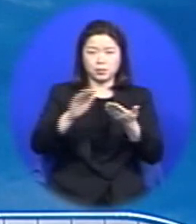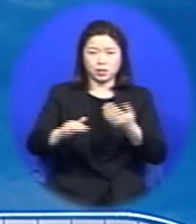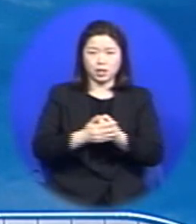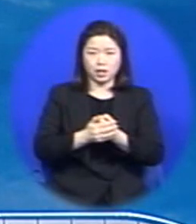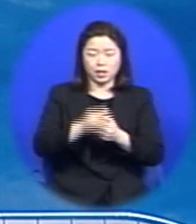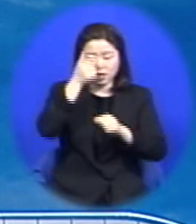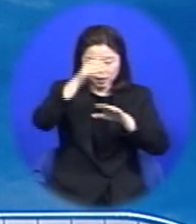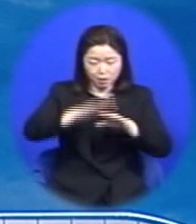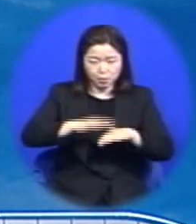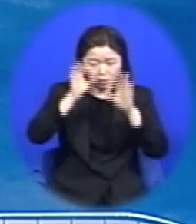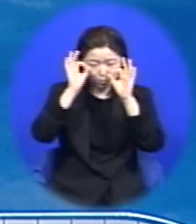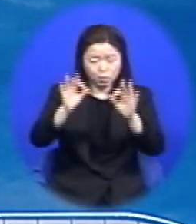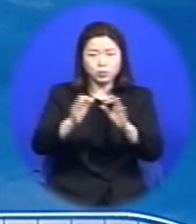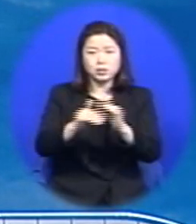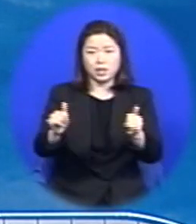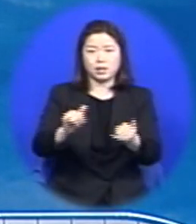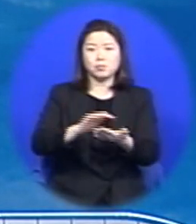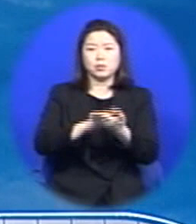보는 사람.